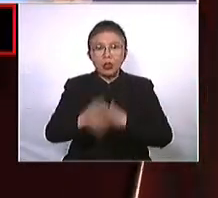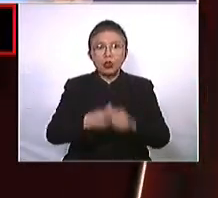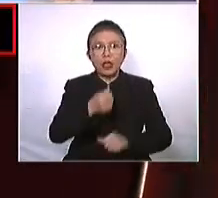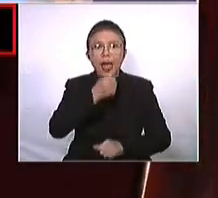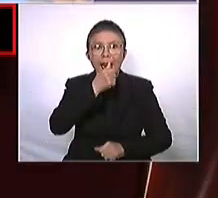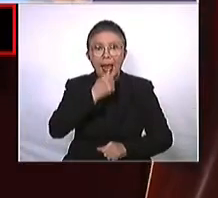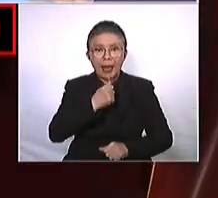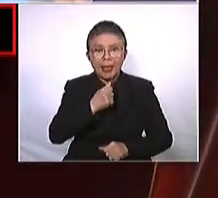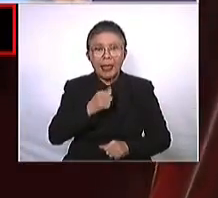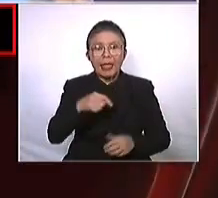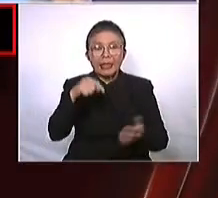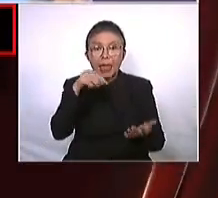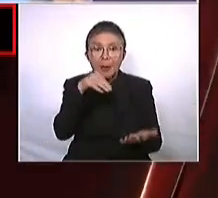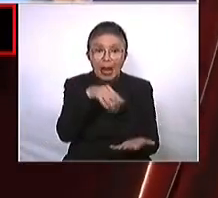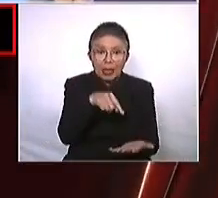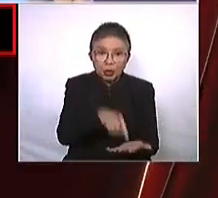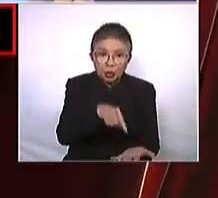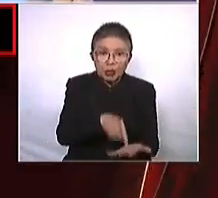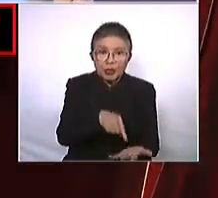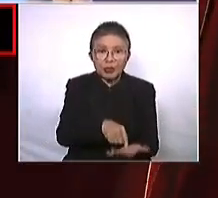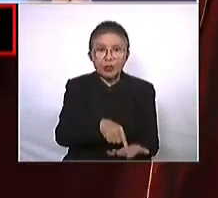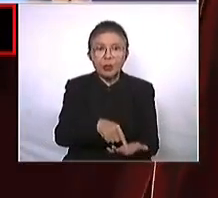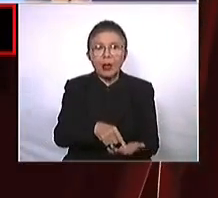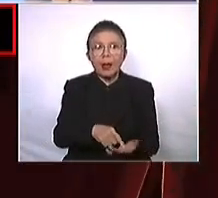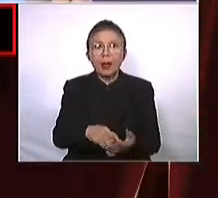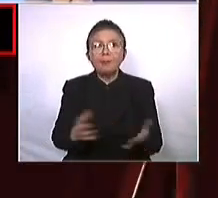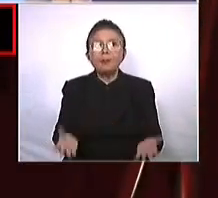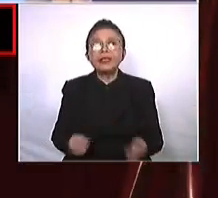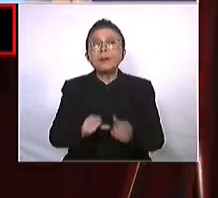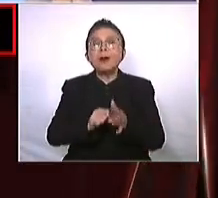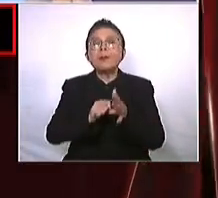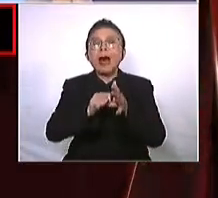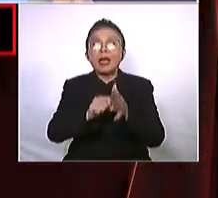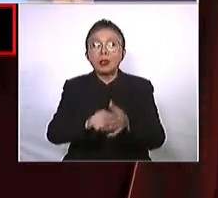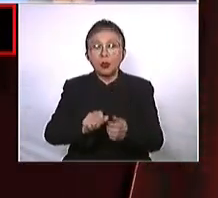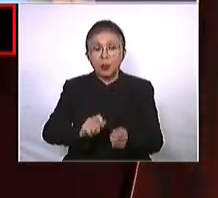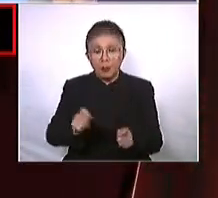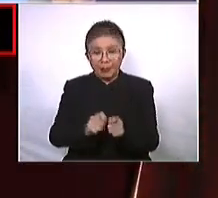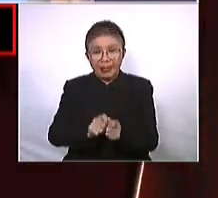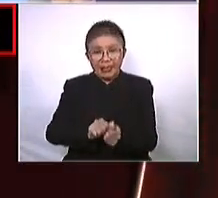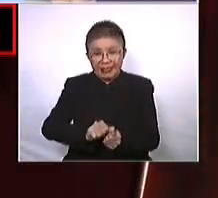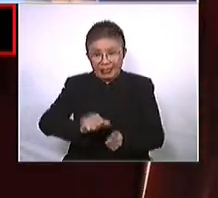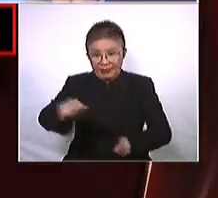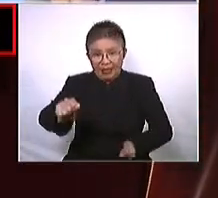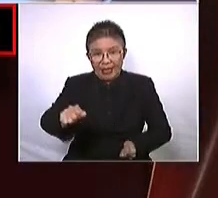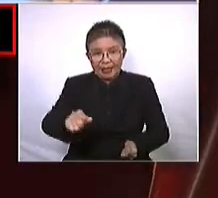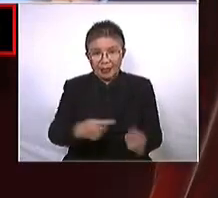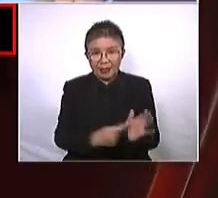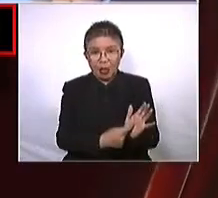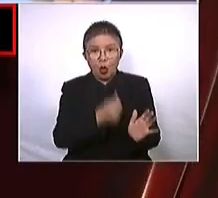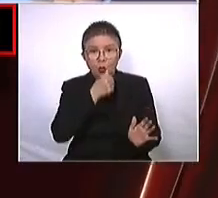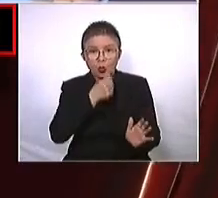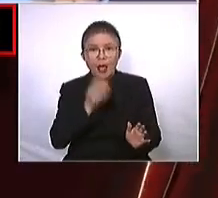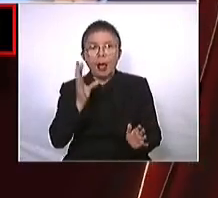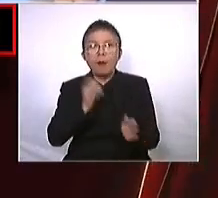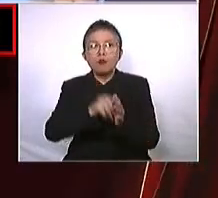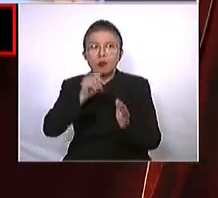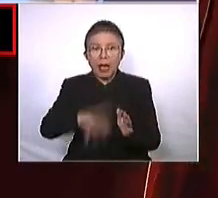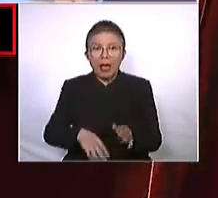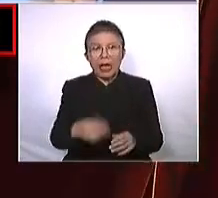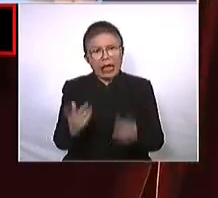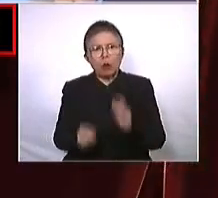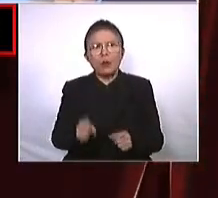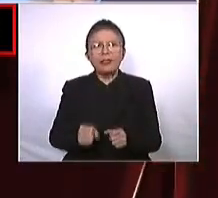halal, termasuk bagaimana membantu sertifikasi secara murah bahkan